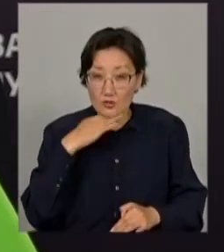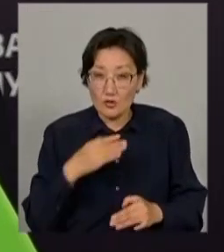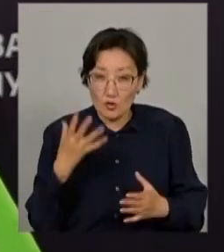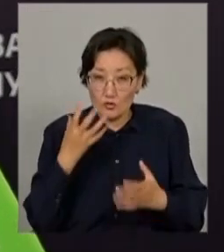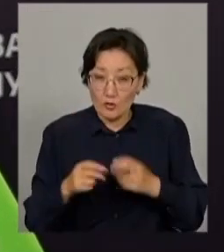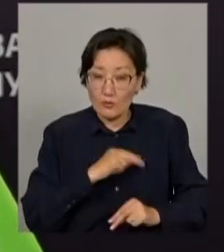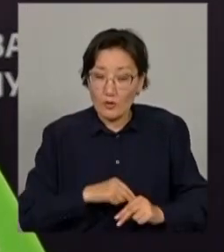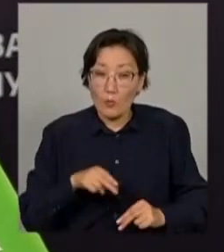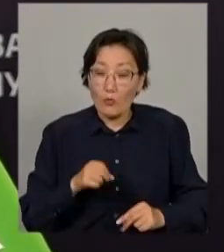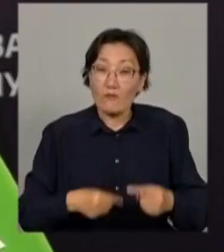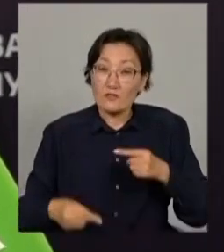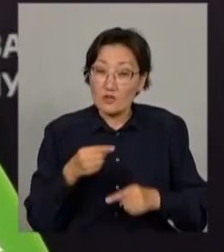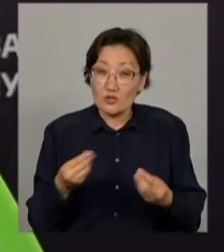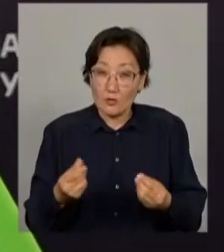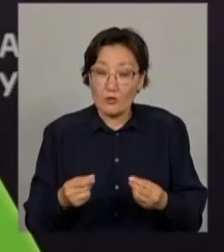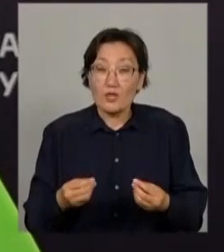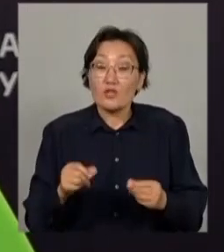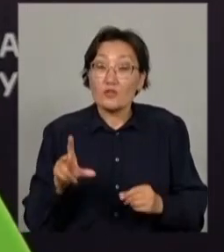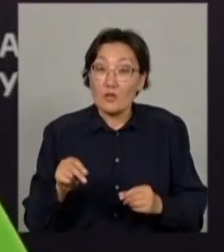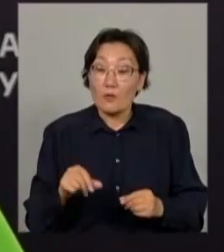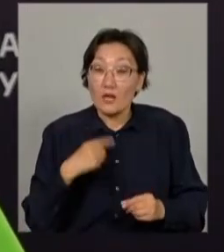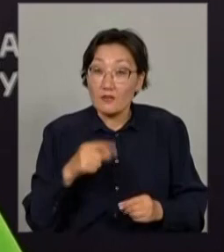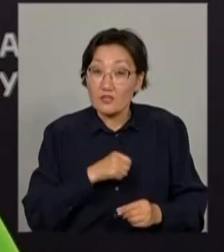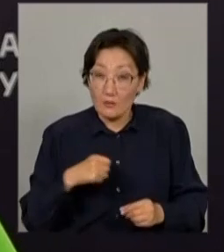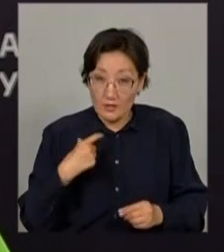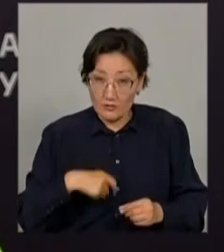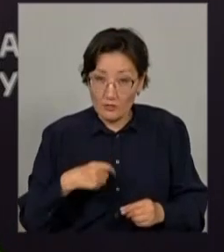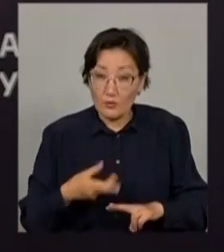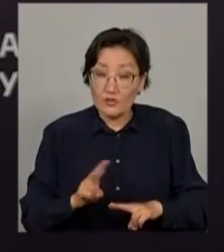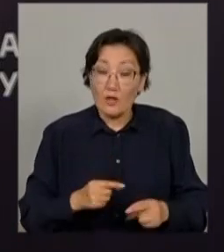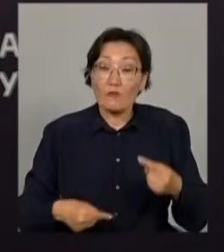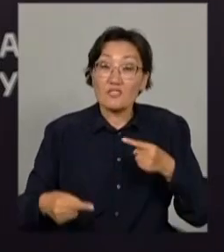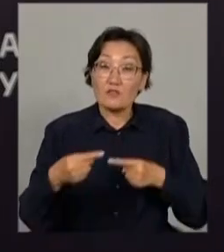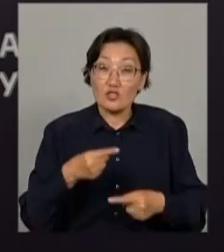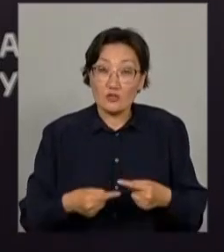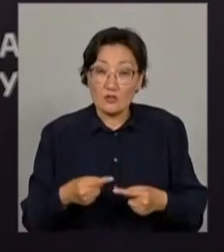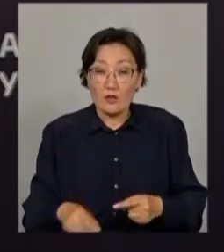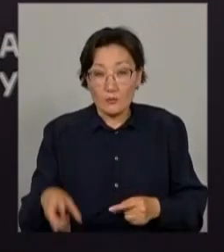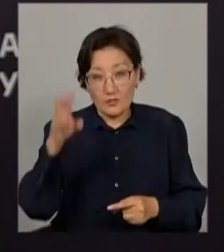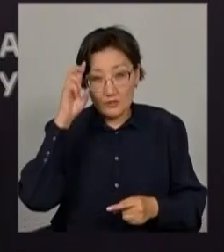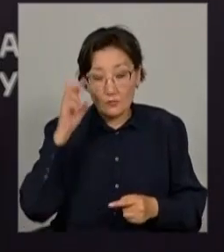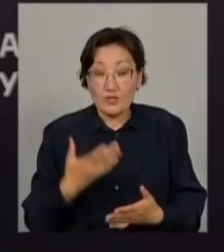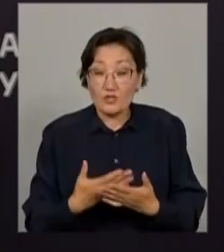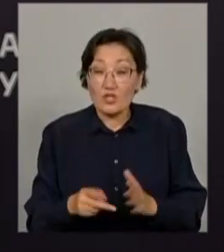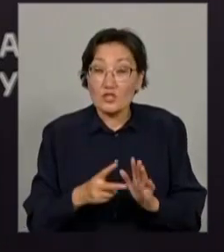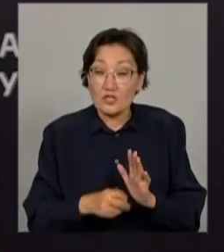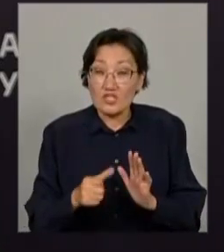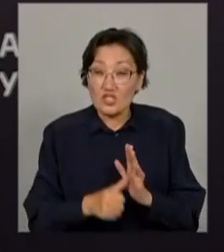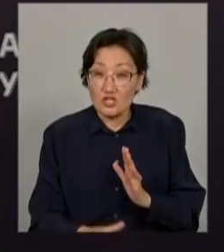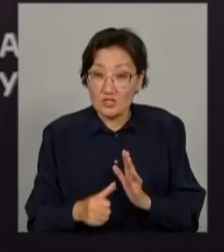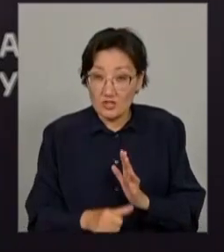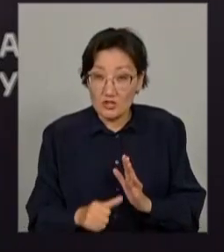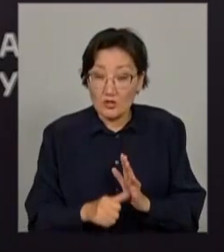по возврату активов. Цифры говорят сами за себя. Это возвращено государству порядка